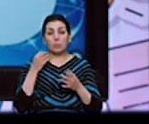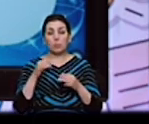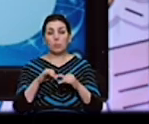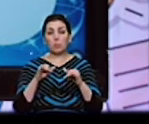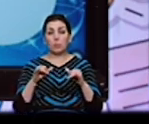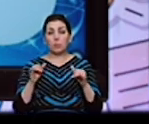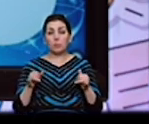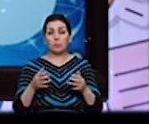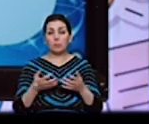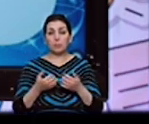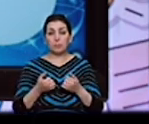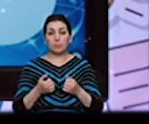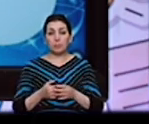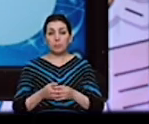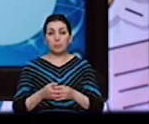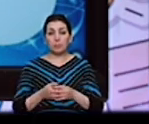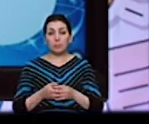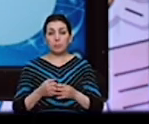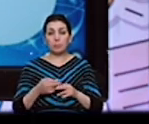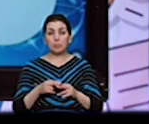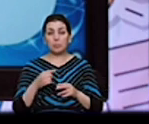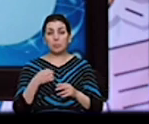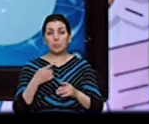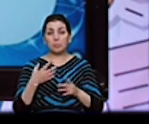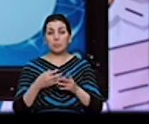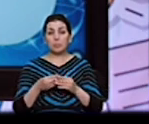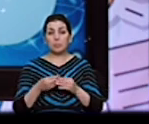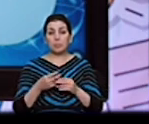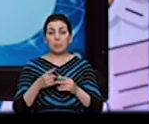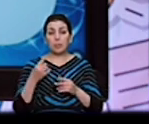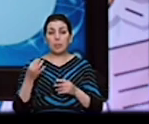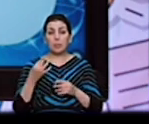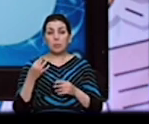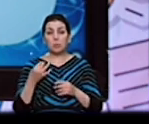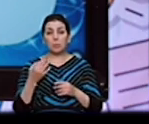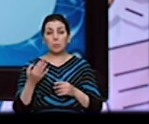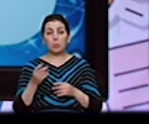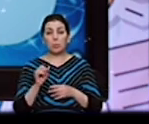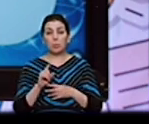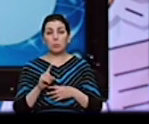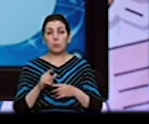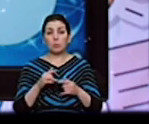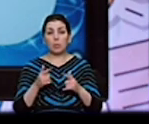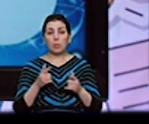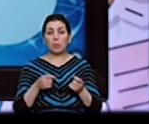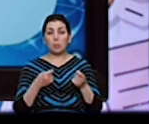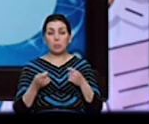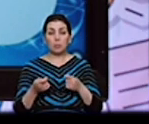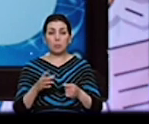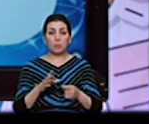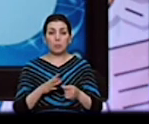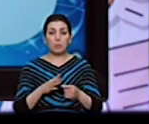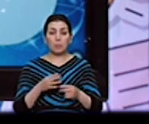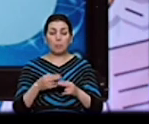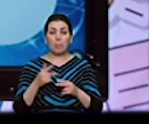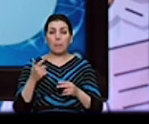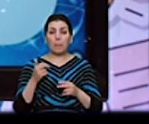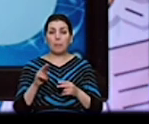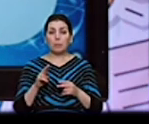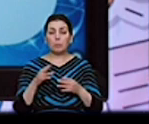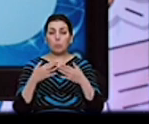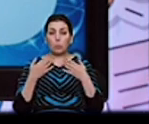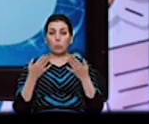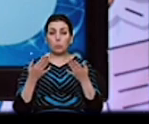bilimlarimizni mustahkamlab olamiz. Buning uchun esa men sizlarga ajoyib bir topshiriq tayyorlab keldim.